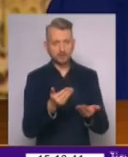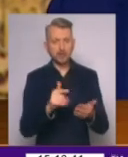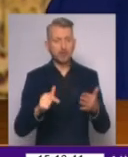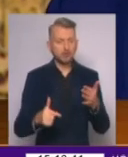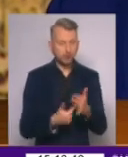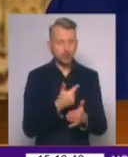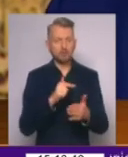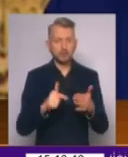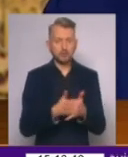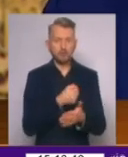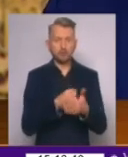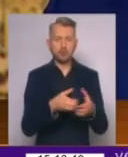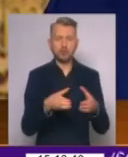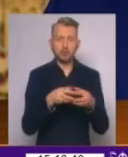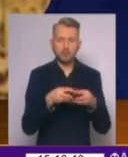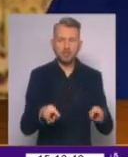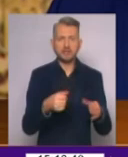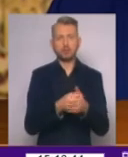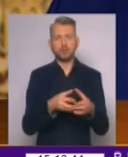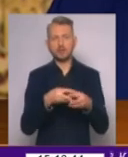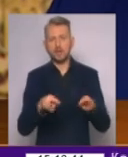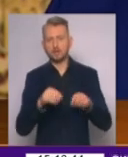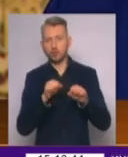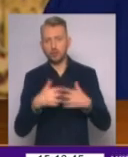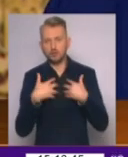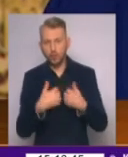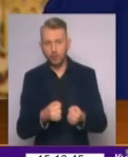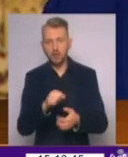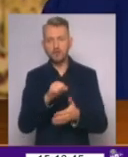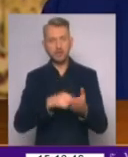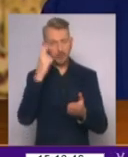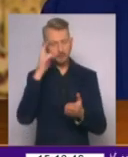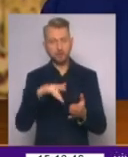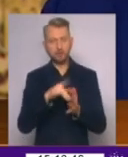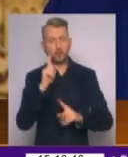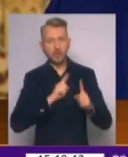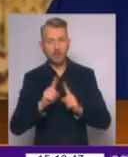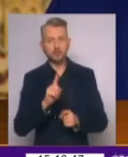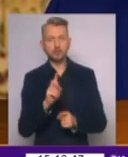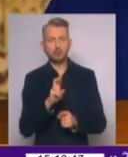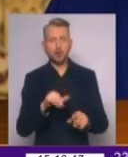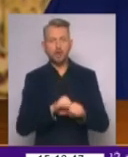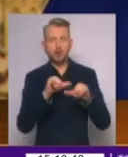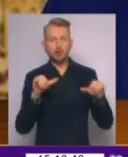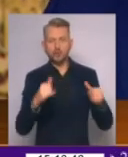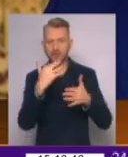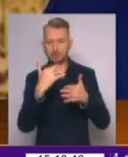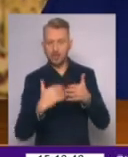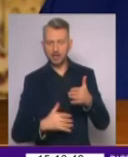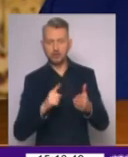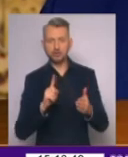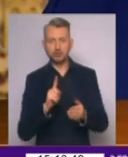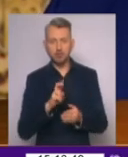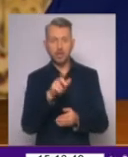і знов до Кабінету міністрів, до Міністерства охорони здоров'я, від Київської міської ради з тим, щоб розширити цей перелік, щоб все ж